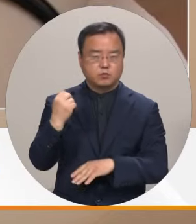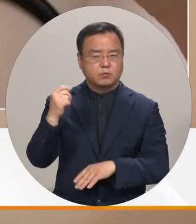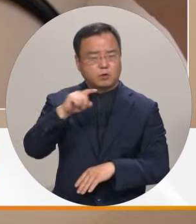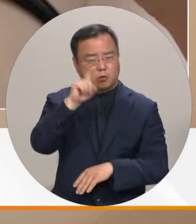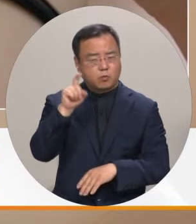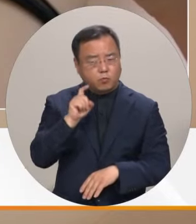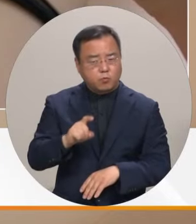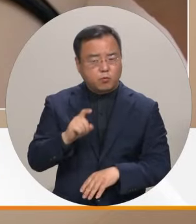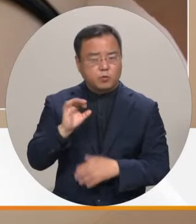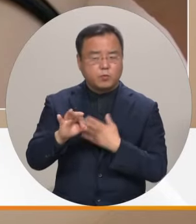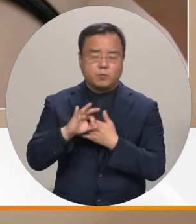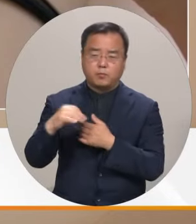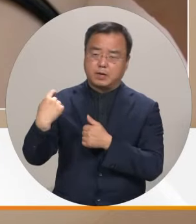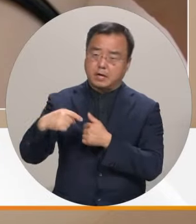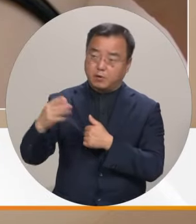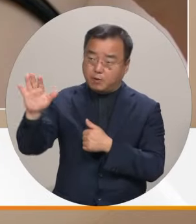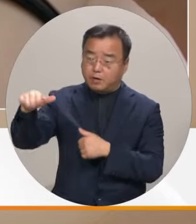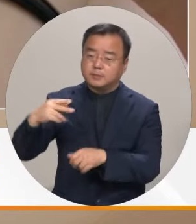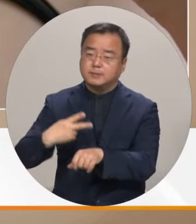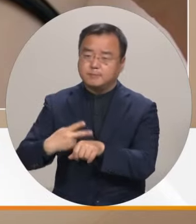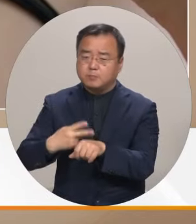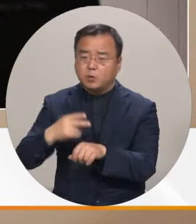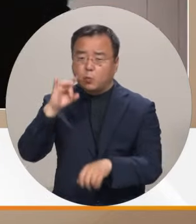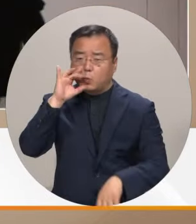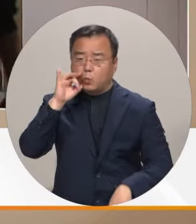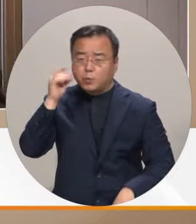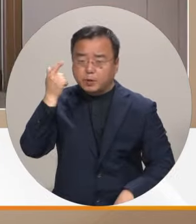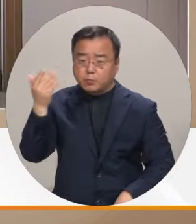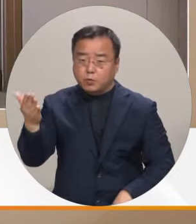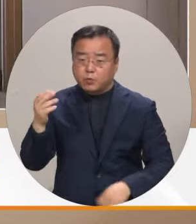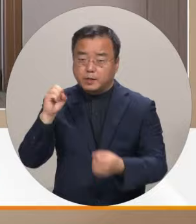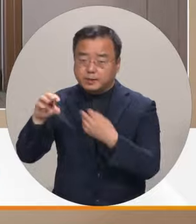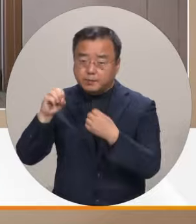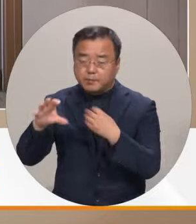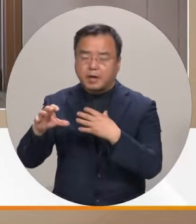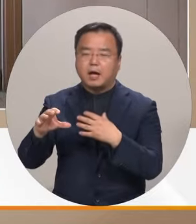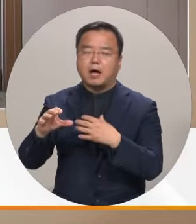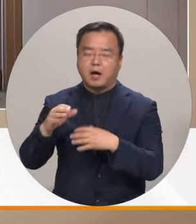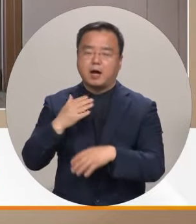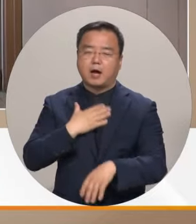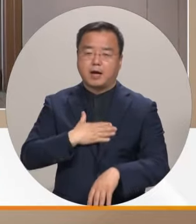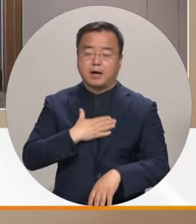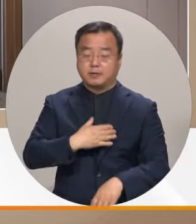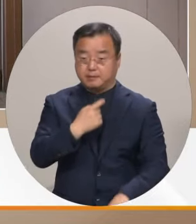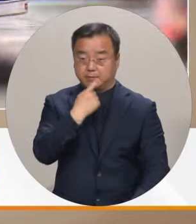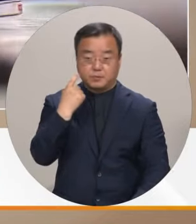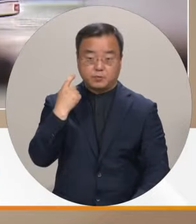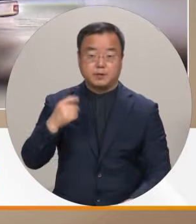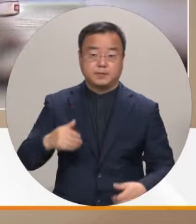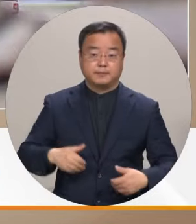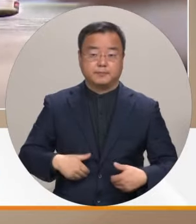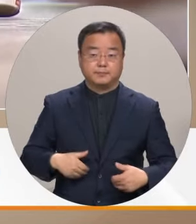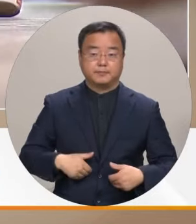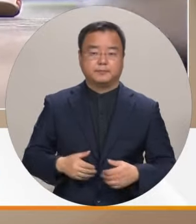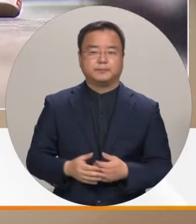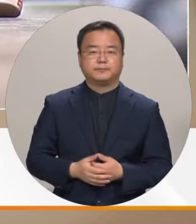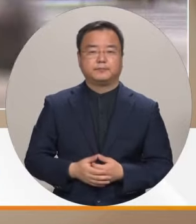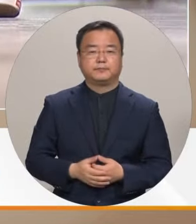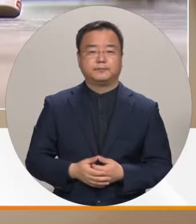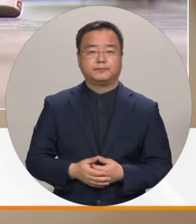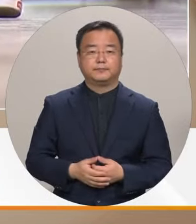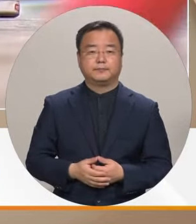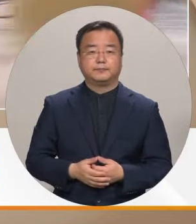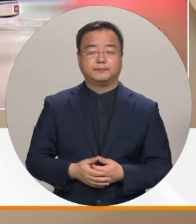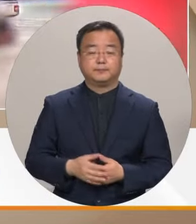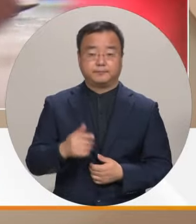가르치시는 선생님께 확인하는 과정을 거친다면 조금 더 실수 없이 예 잘 시험 준비를 할 수 있을 것 같습니다네